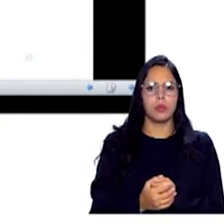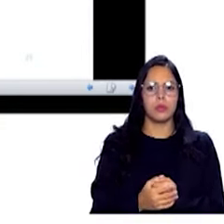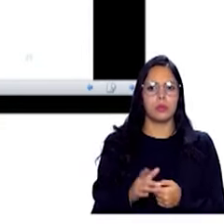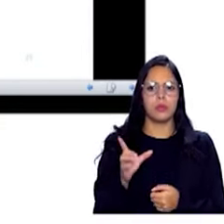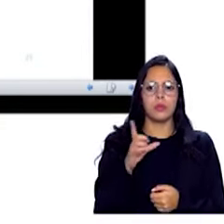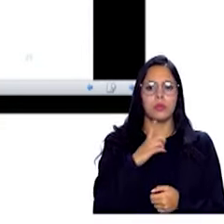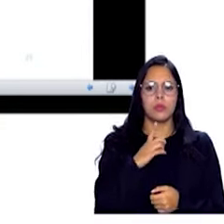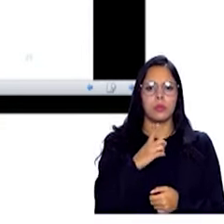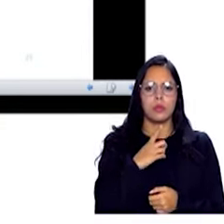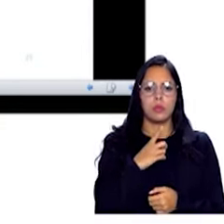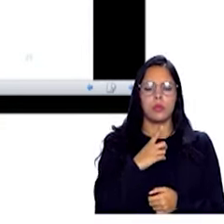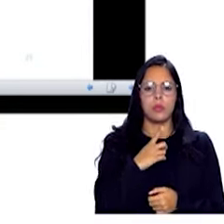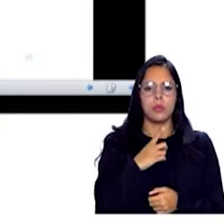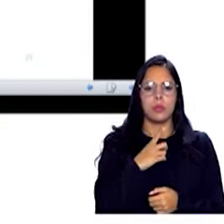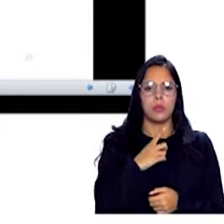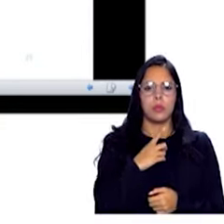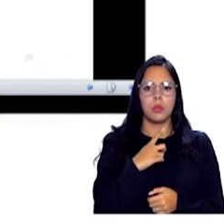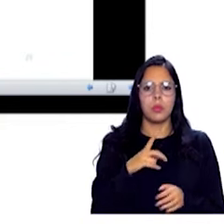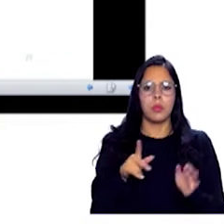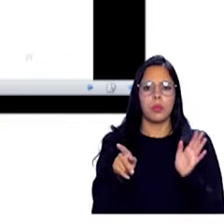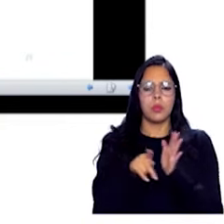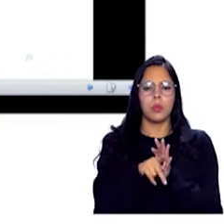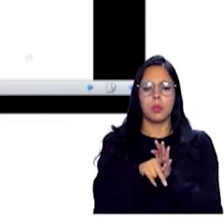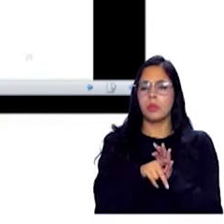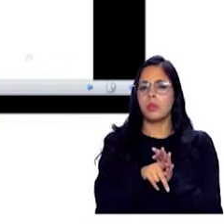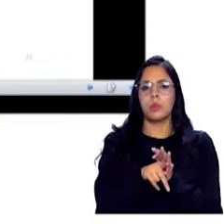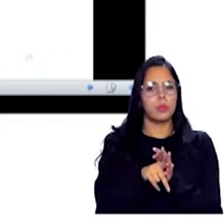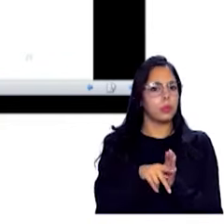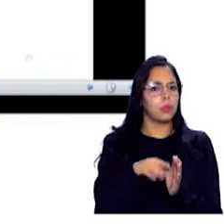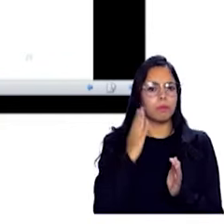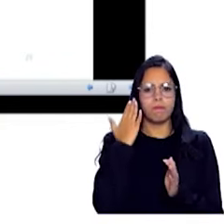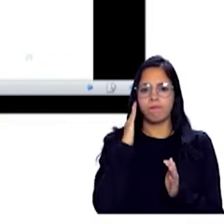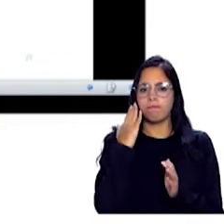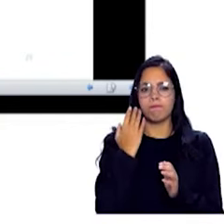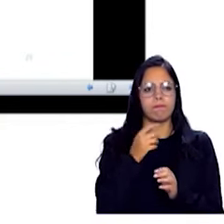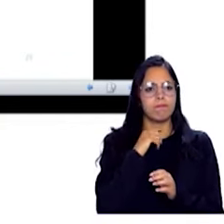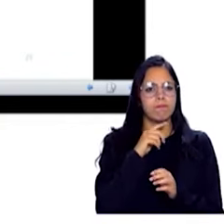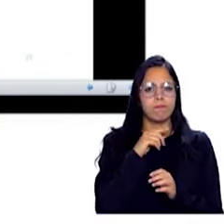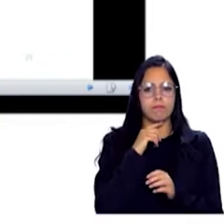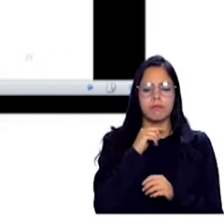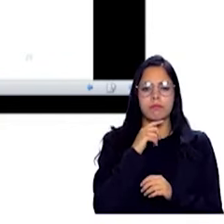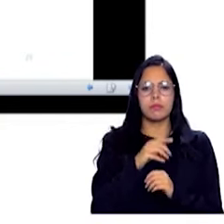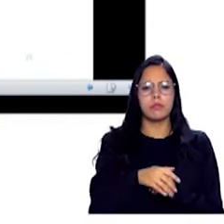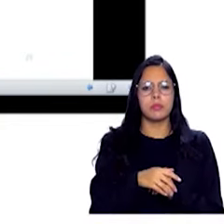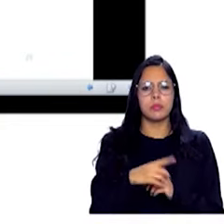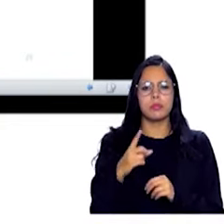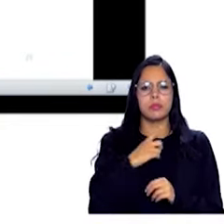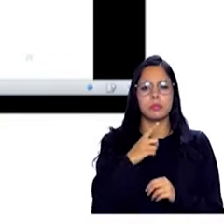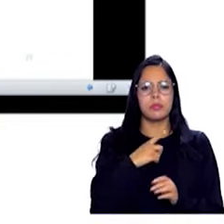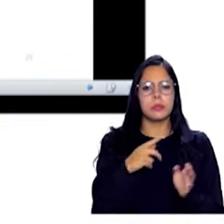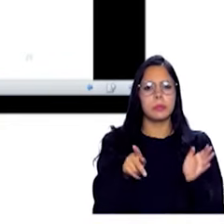preliminare se ritiene Che Non sussiste per Il rinvio pregiudiziale lo dichiara inammissibilità